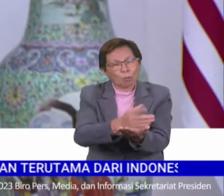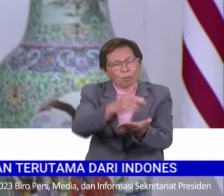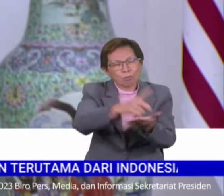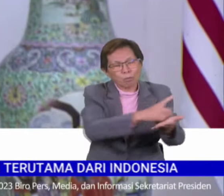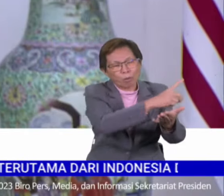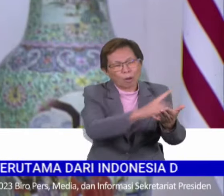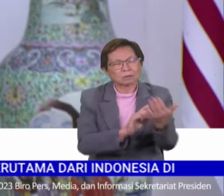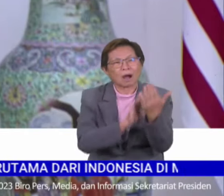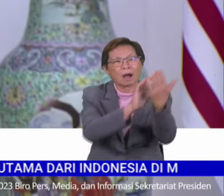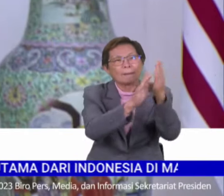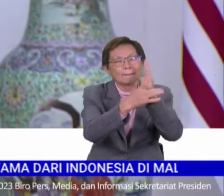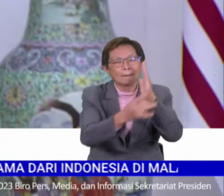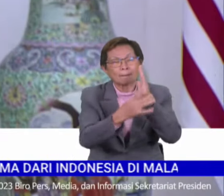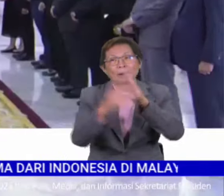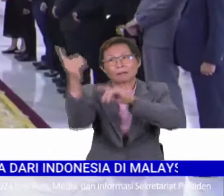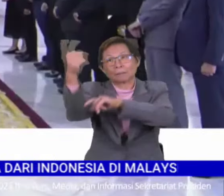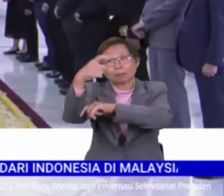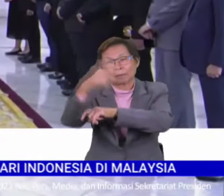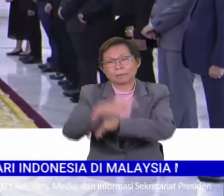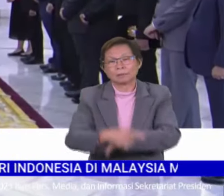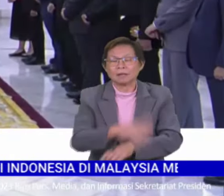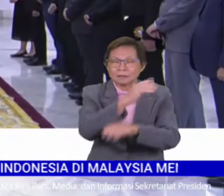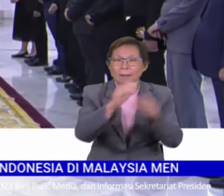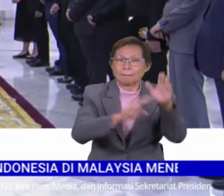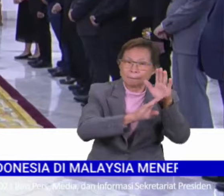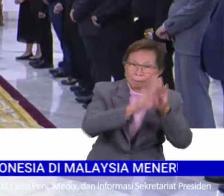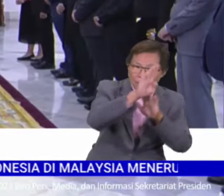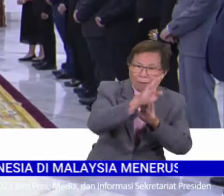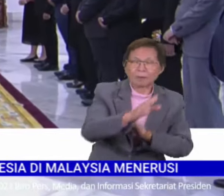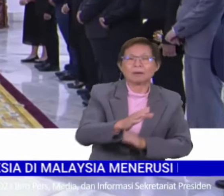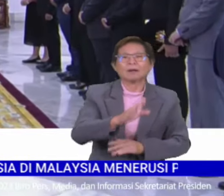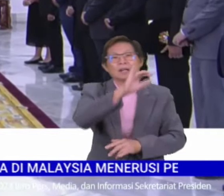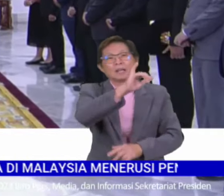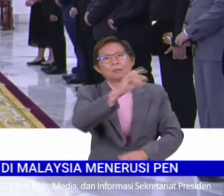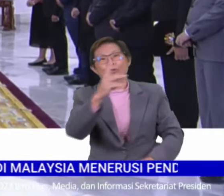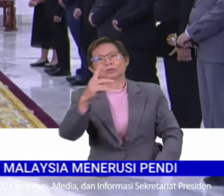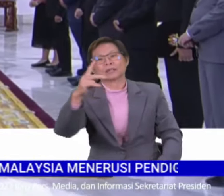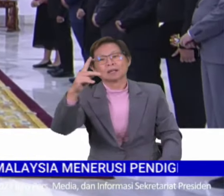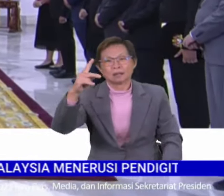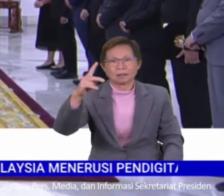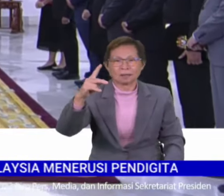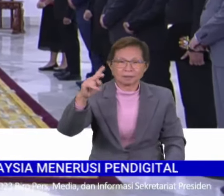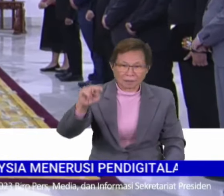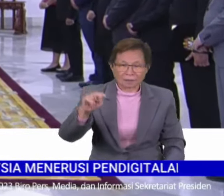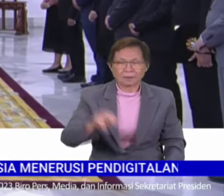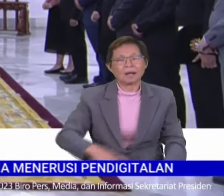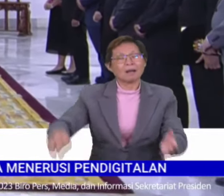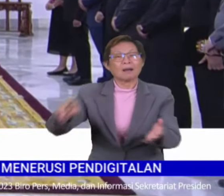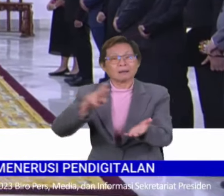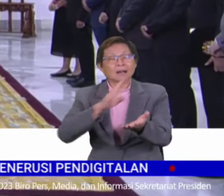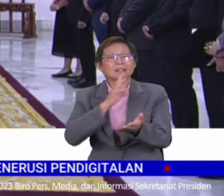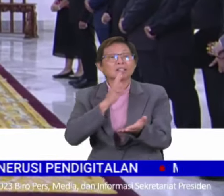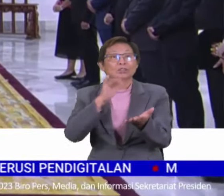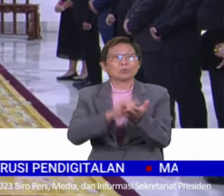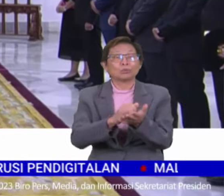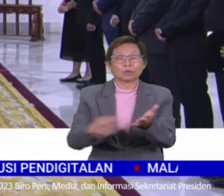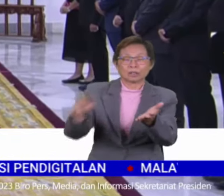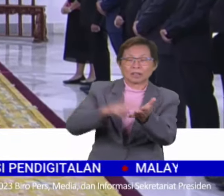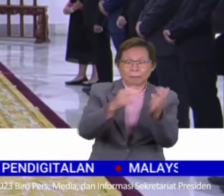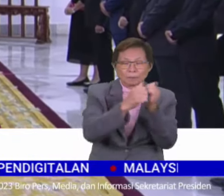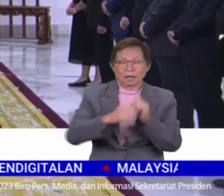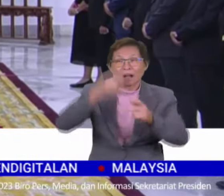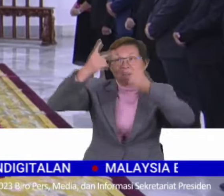diskriminasi terhadap kelapa sawit dalam pembangunan ibu kota. Beliau berkata demikian dalam kenyataan bersama sempena